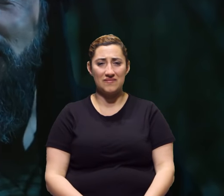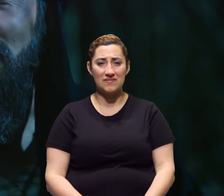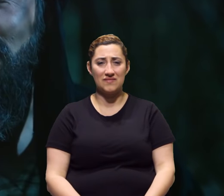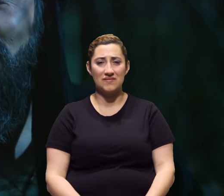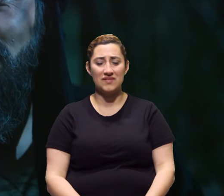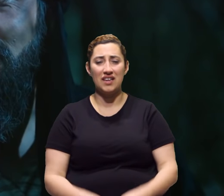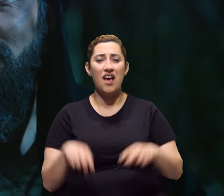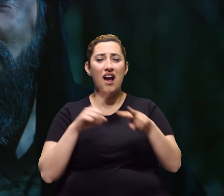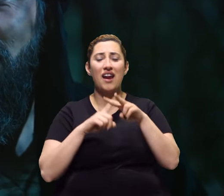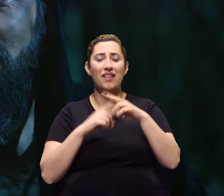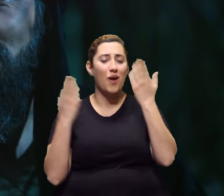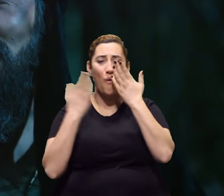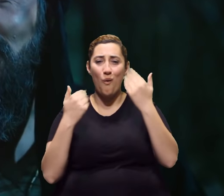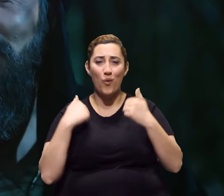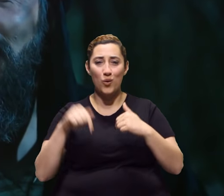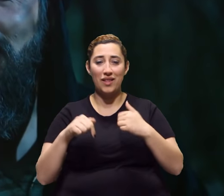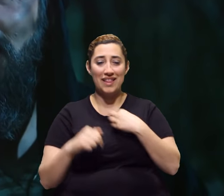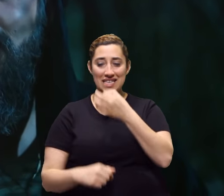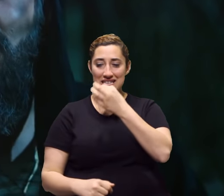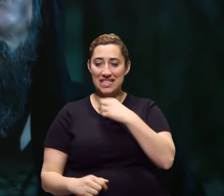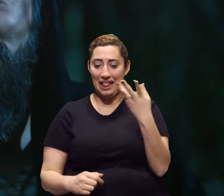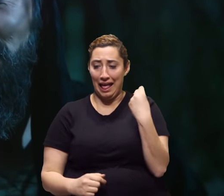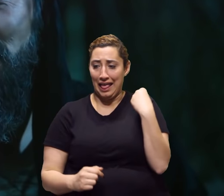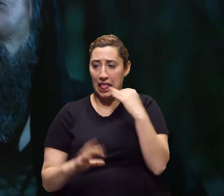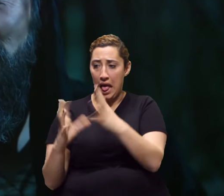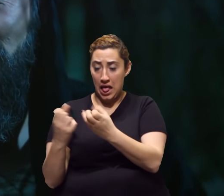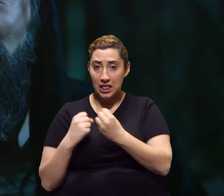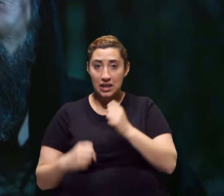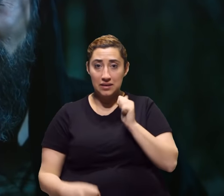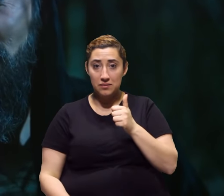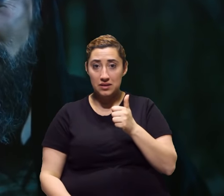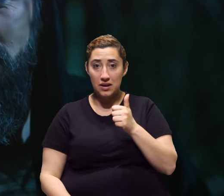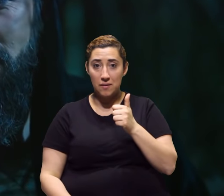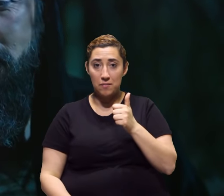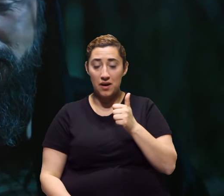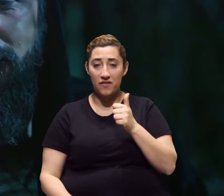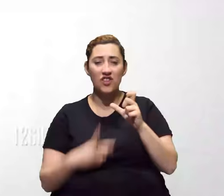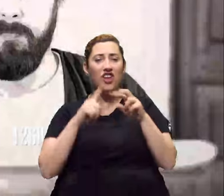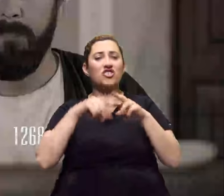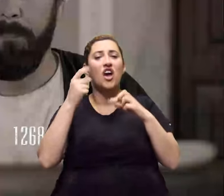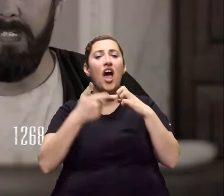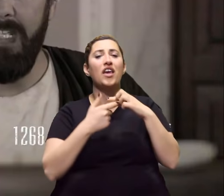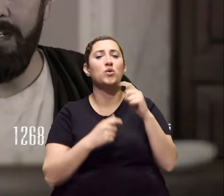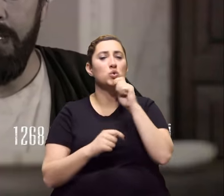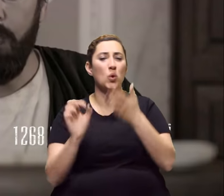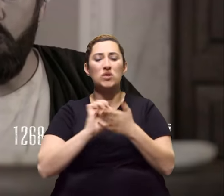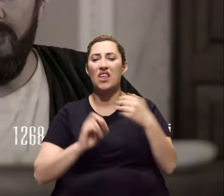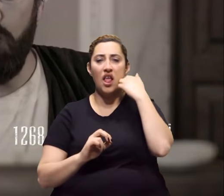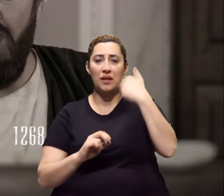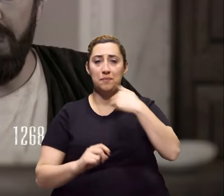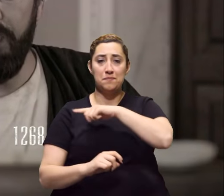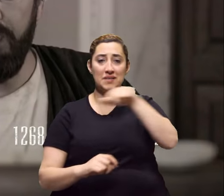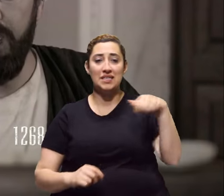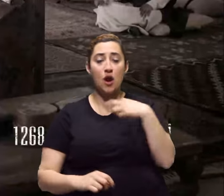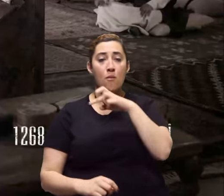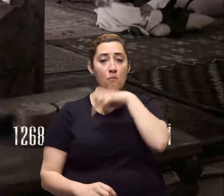Karatay Medresesi'nden icazetimi daha taze almış idim. Şair sözü yalandır. Geçmiş. Bizler